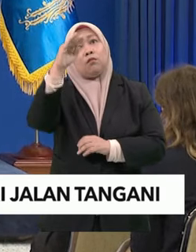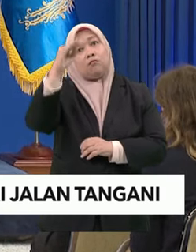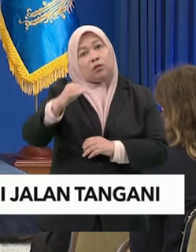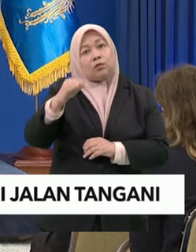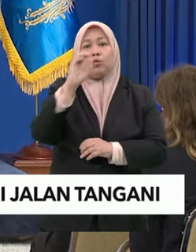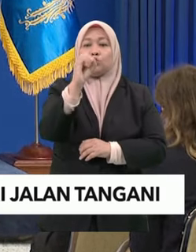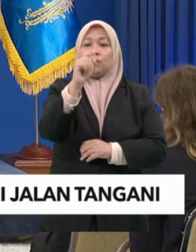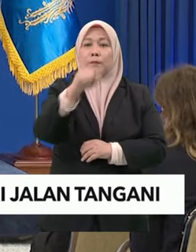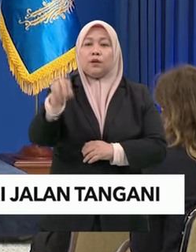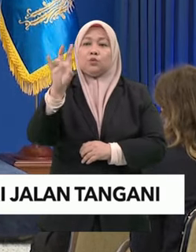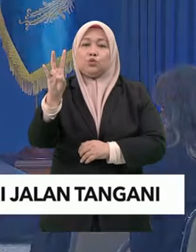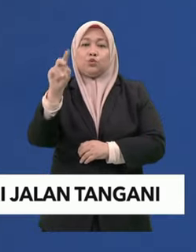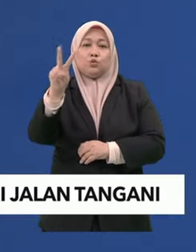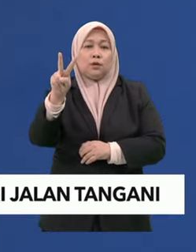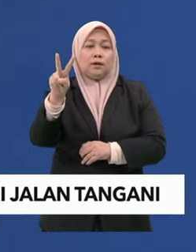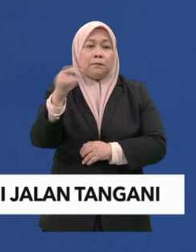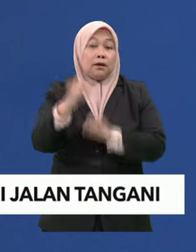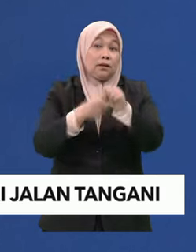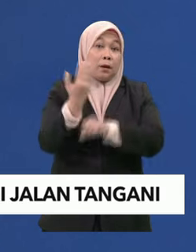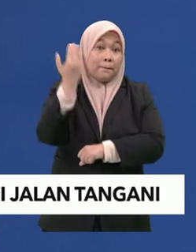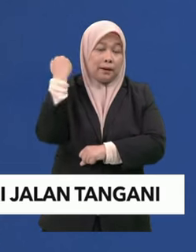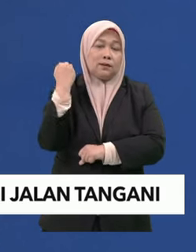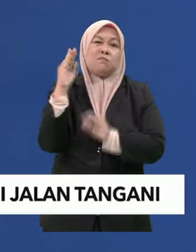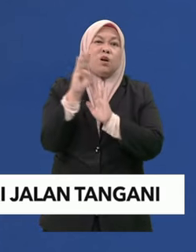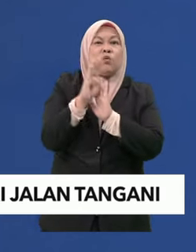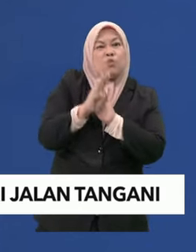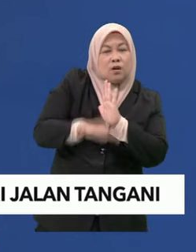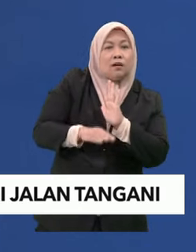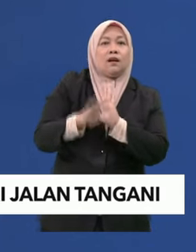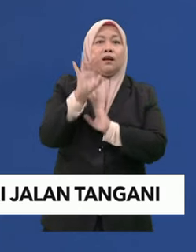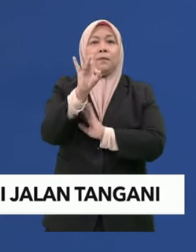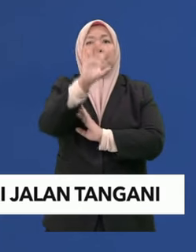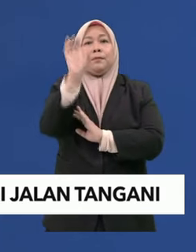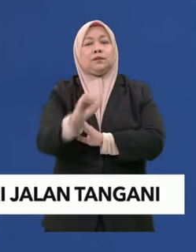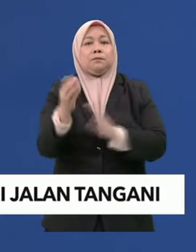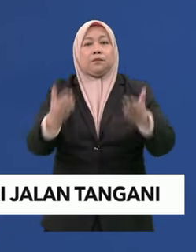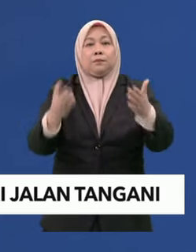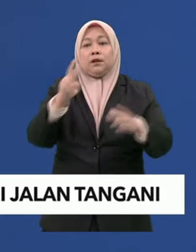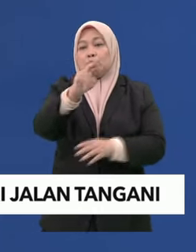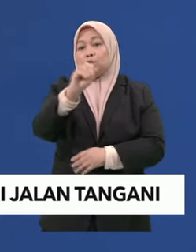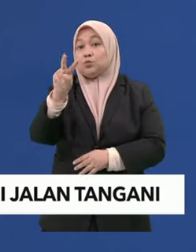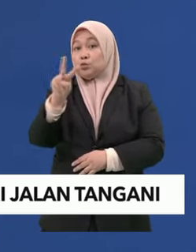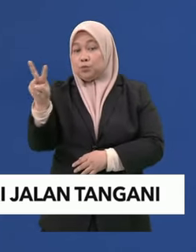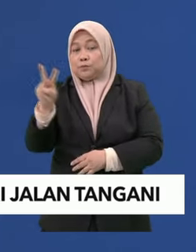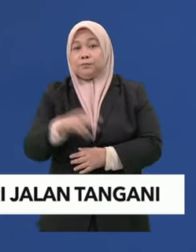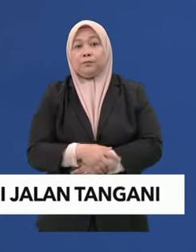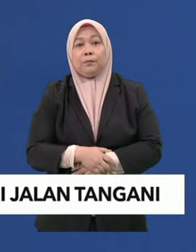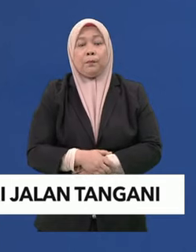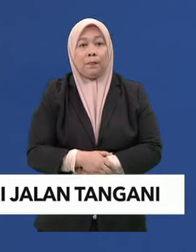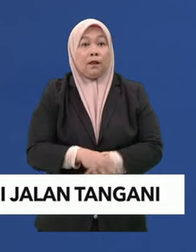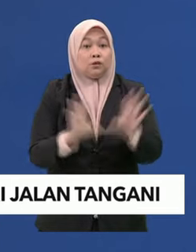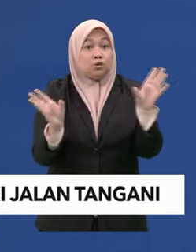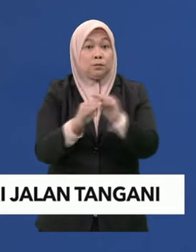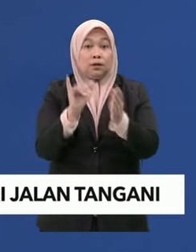kepada 0.72 pada tahun lalu berkurangan hampir 8% berbanding 2022